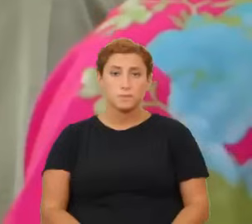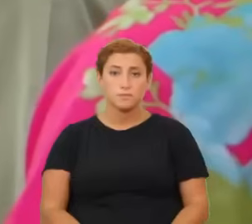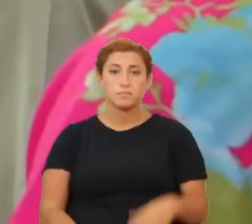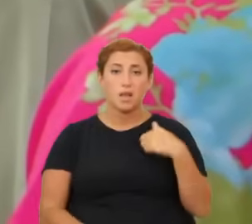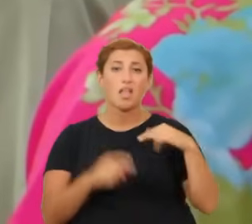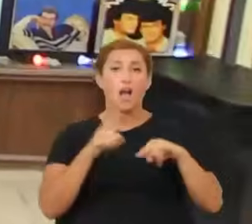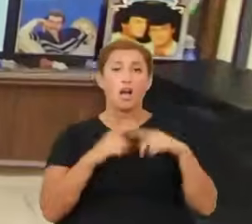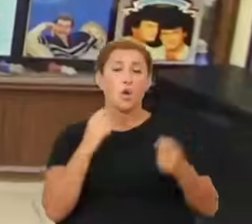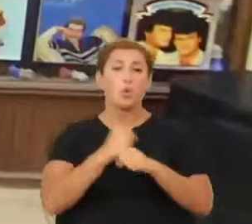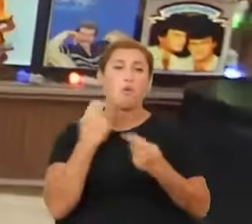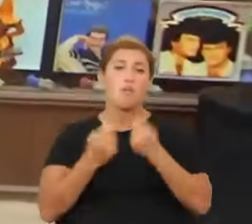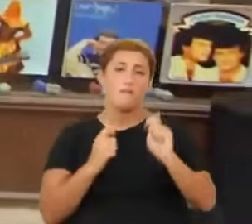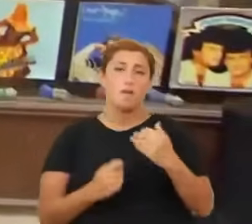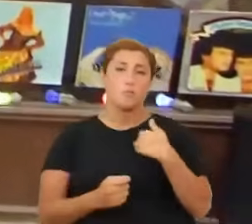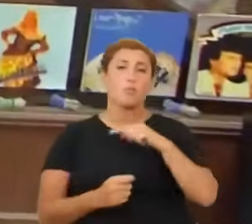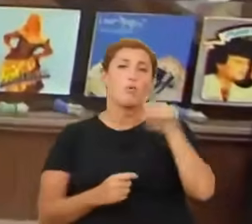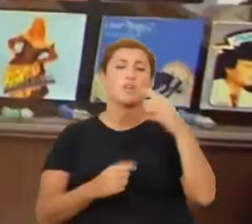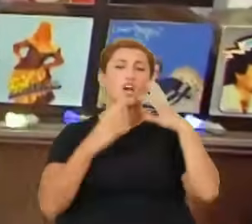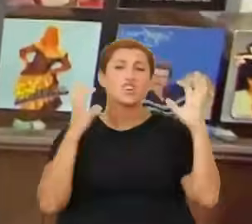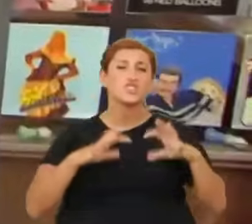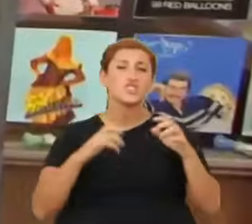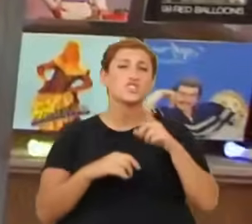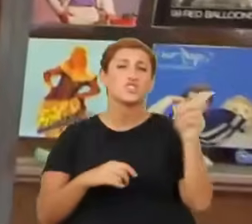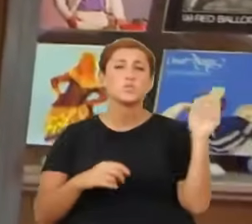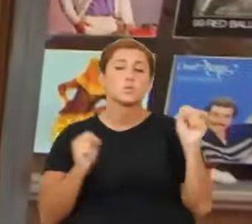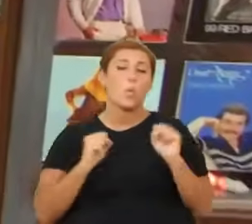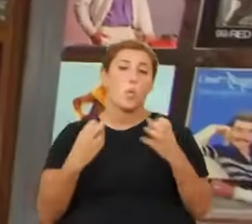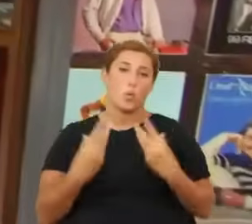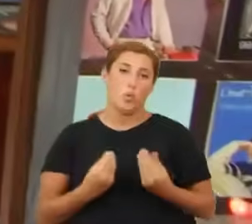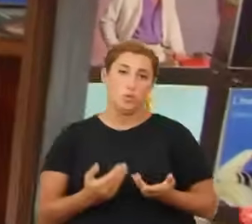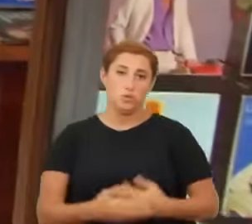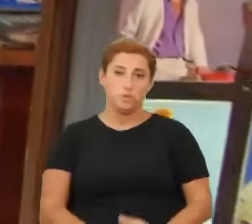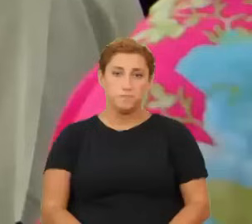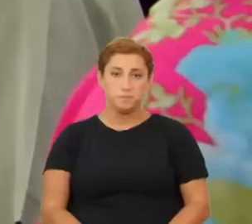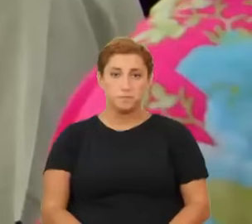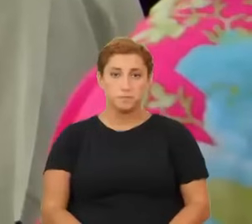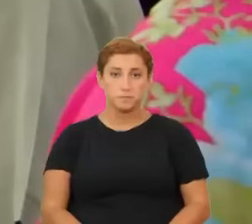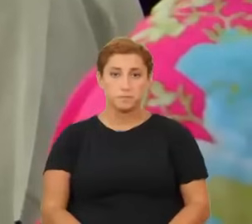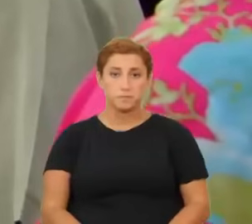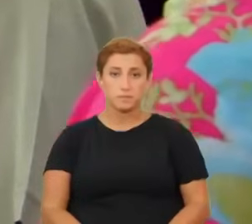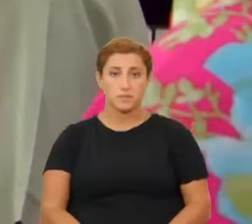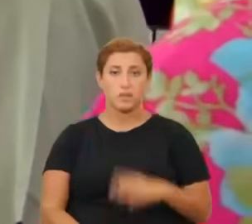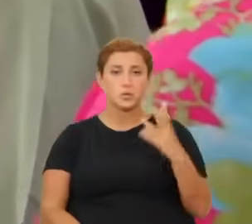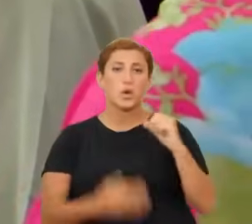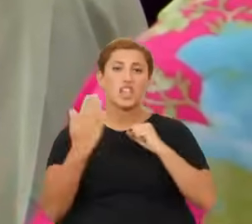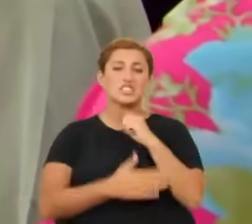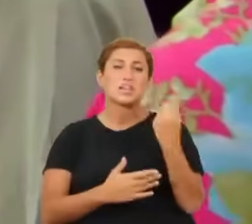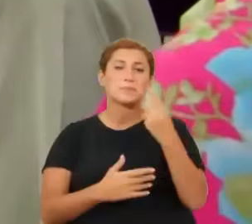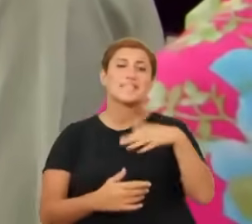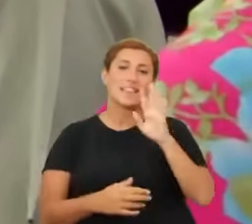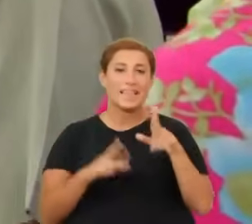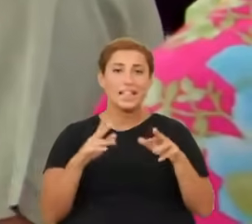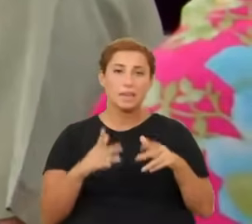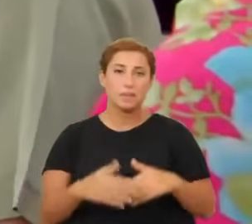Ben Hakkari'de görev yaptım. Oranın karı kışı soğuk olur, evet. Yani pek yasaklanacak bir şey de değil